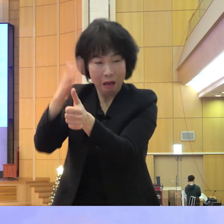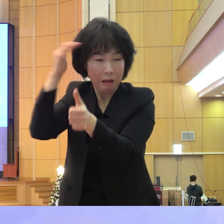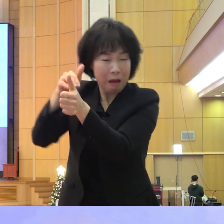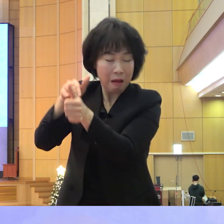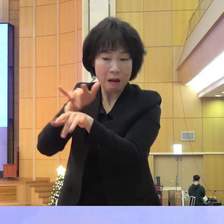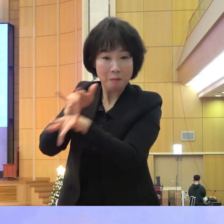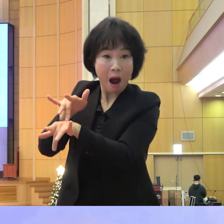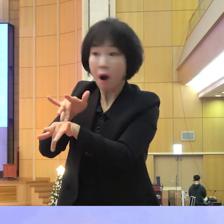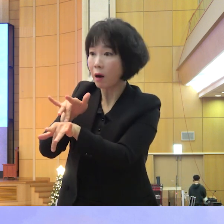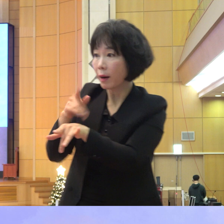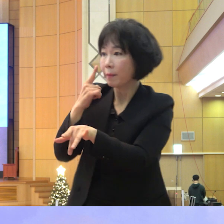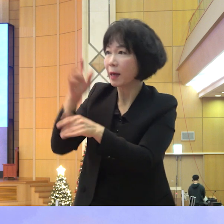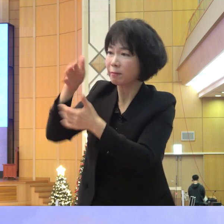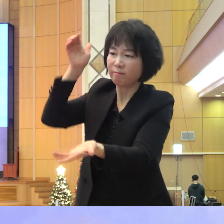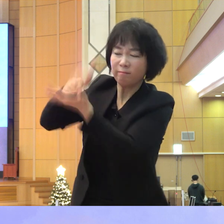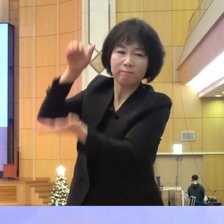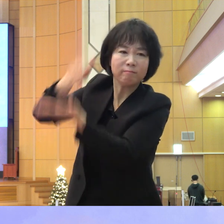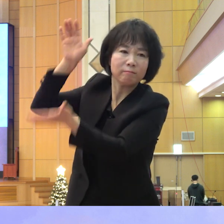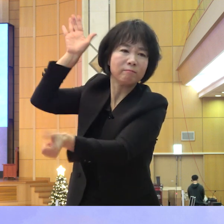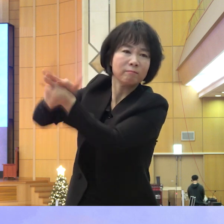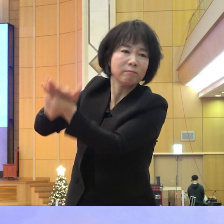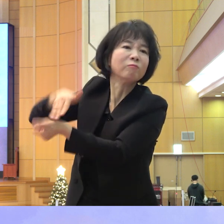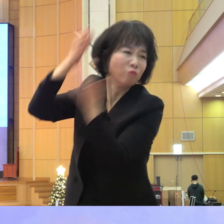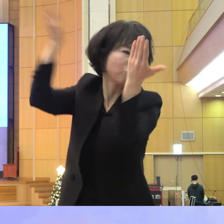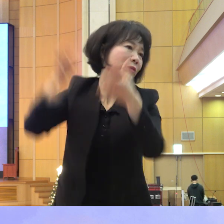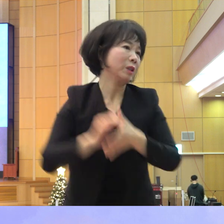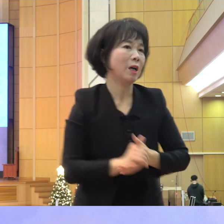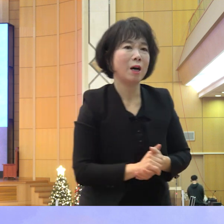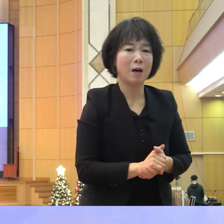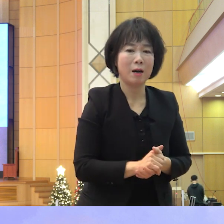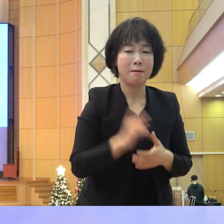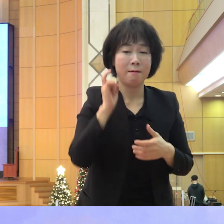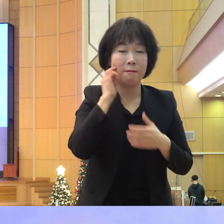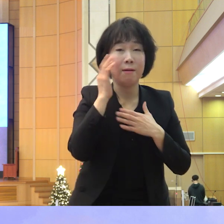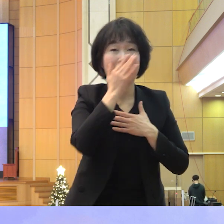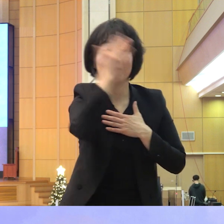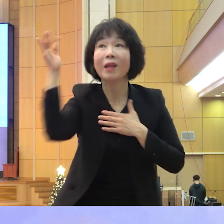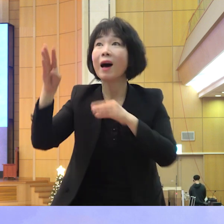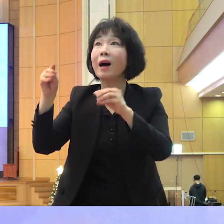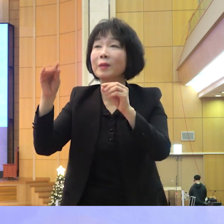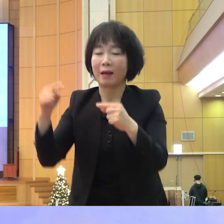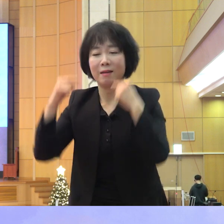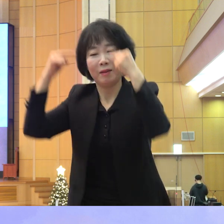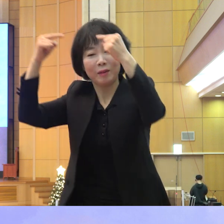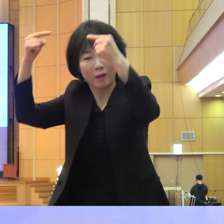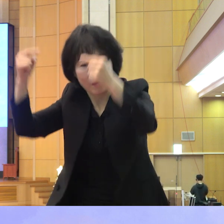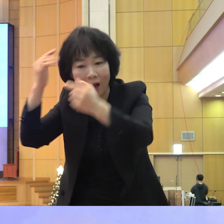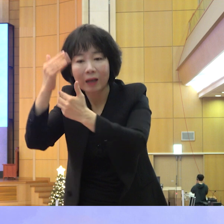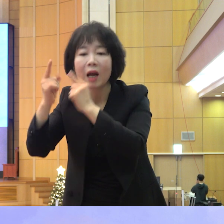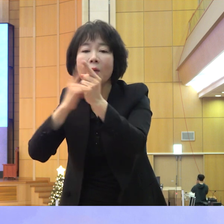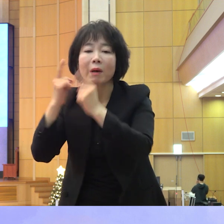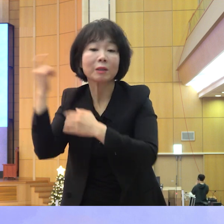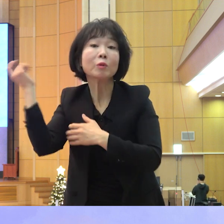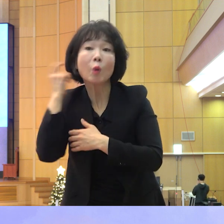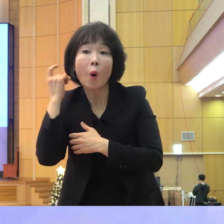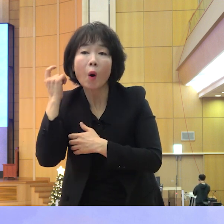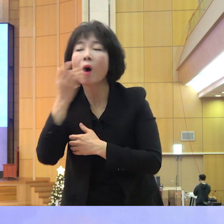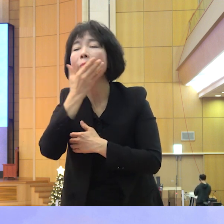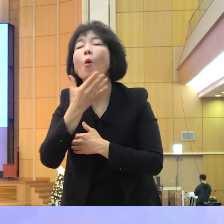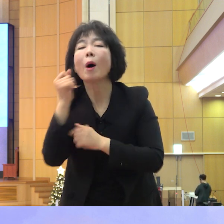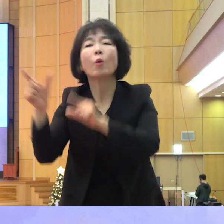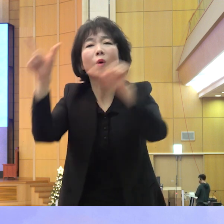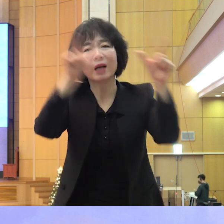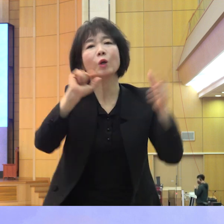앞에서 쫓아내리라. 그리고 아름다운 땅에 들어가서 하나님의 말씀처럼